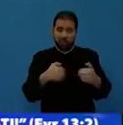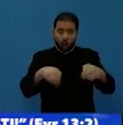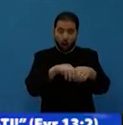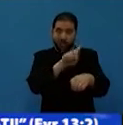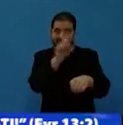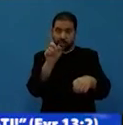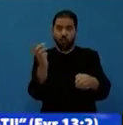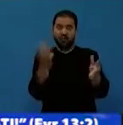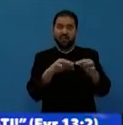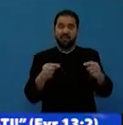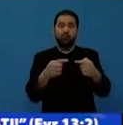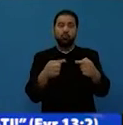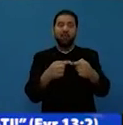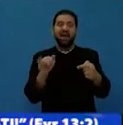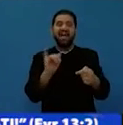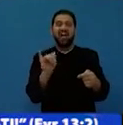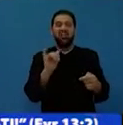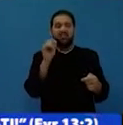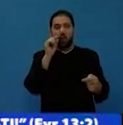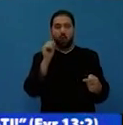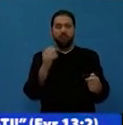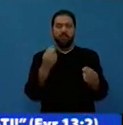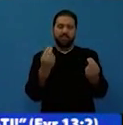Important este ca, evident, asta nu